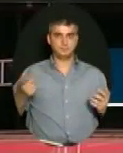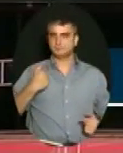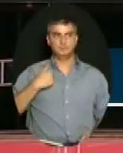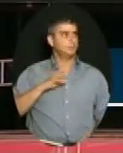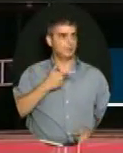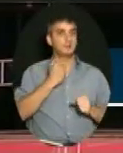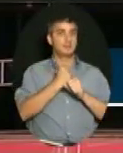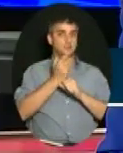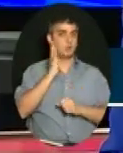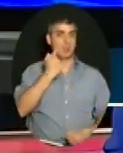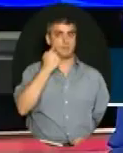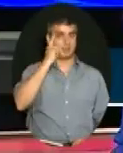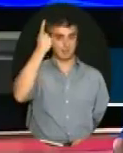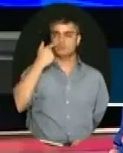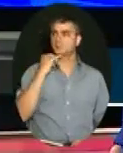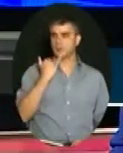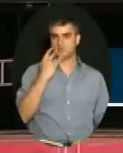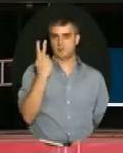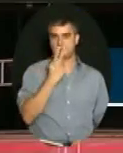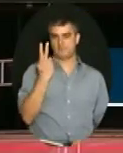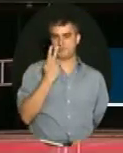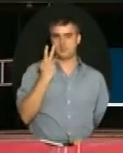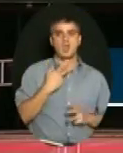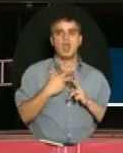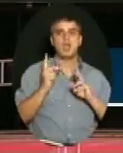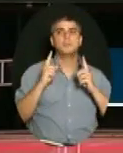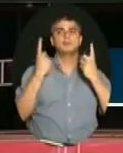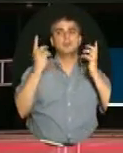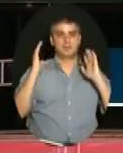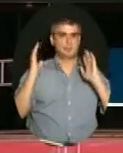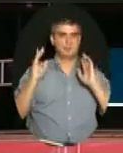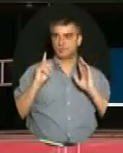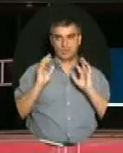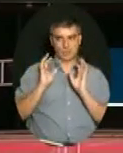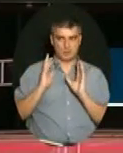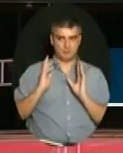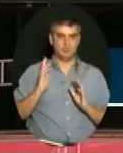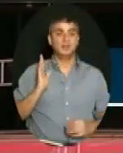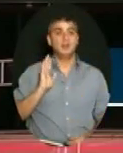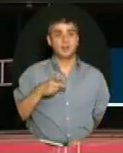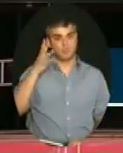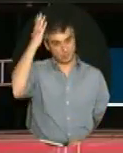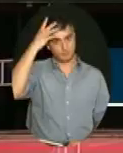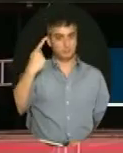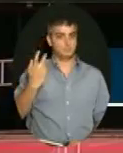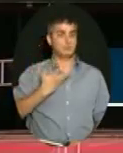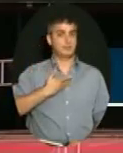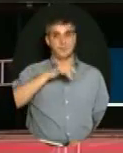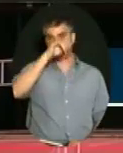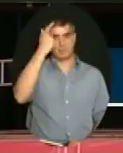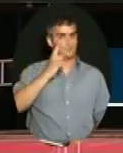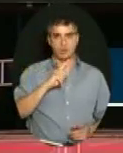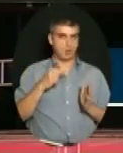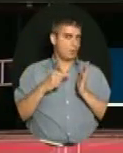יודעת תעשו הרע בעיני אלוהים. כן, כמובן, כמובן, רק במקרה שלא באופן, גם אולמרט זכה בתארים האלה